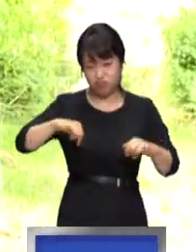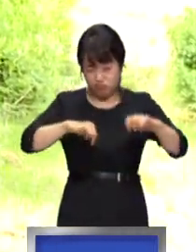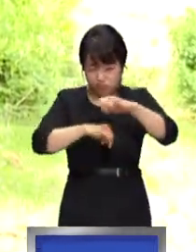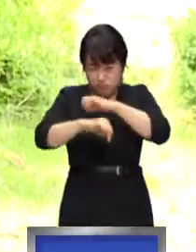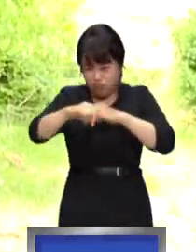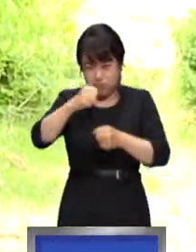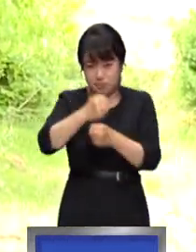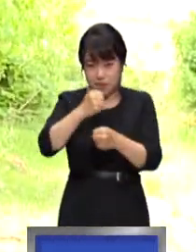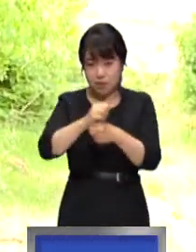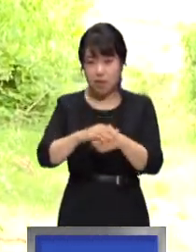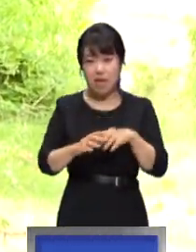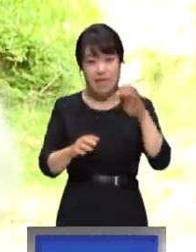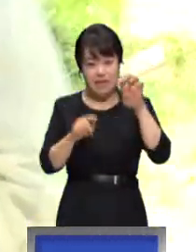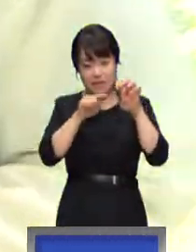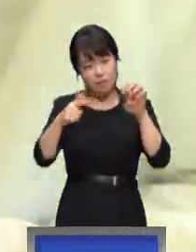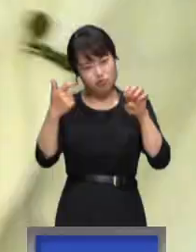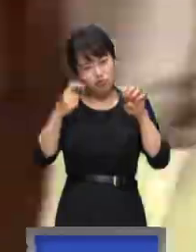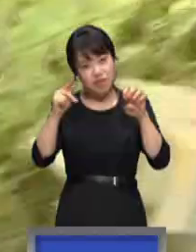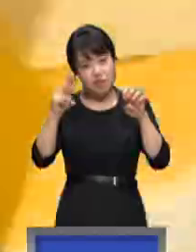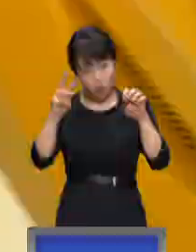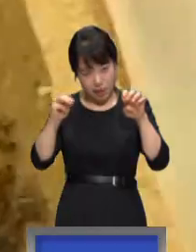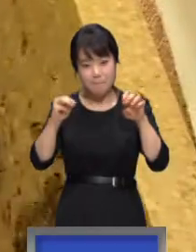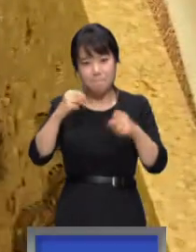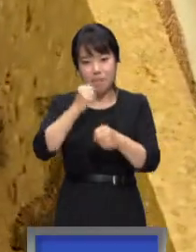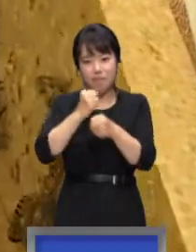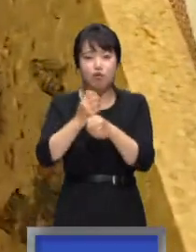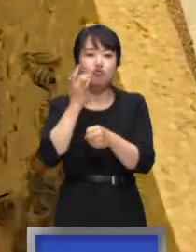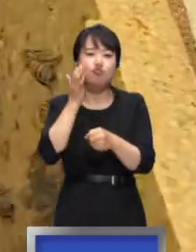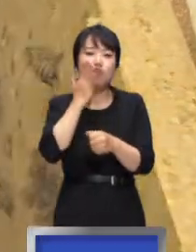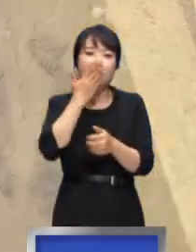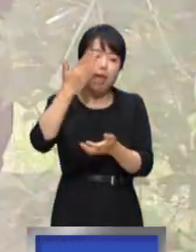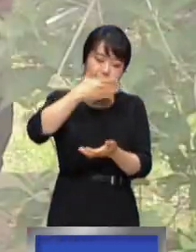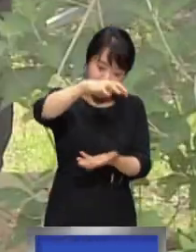꿀의 양은 40에서 60kg 정도입니다.